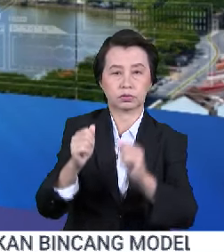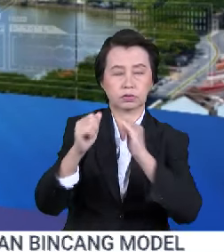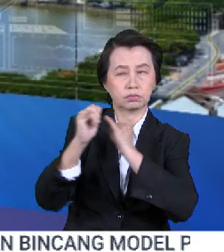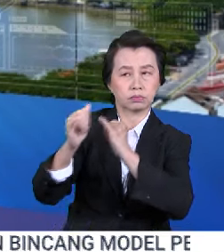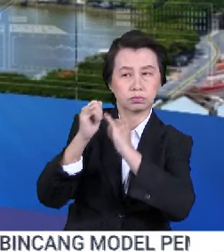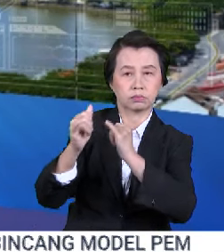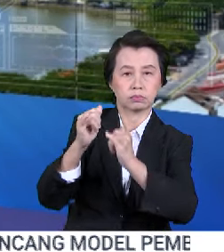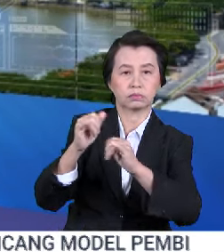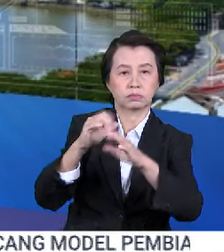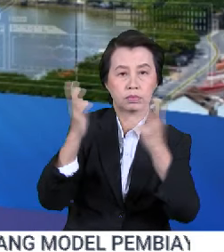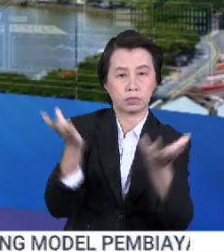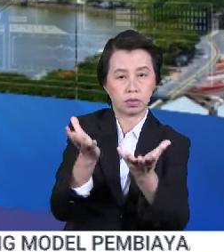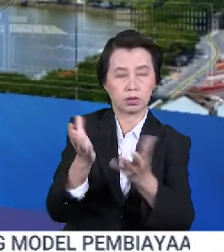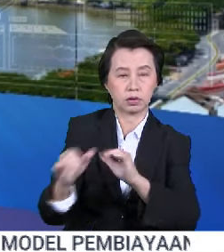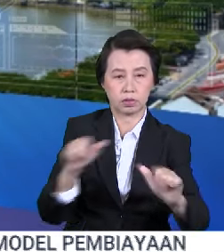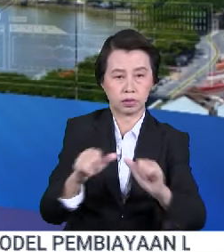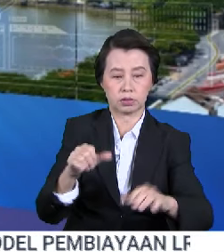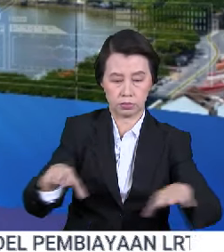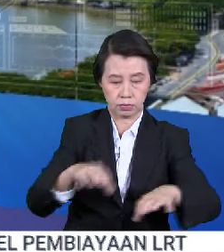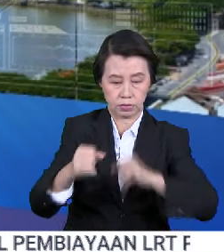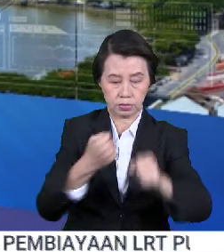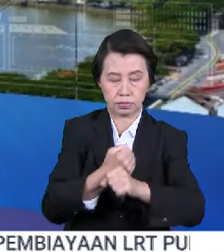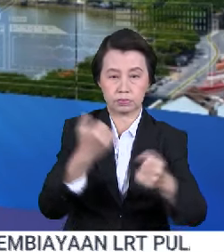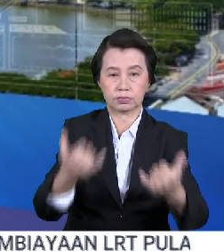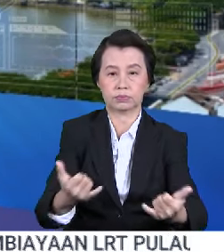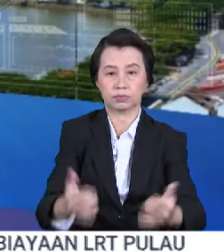yang kiat dilaksanakan pada tahun ini